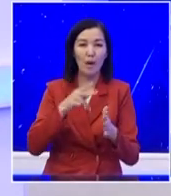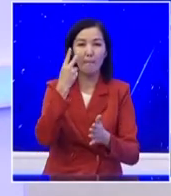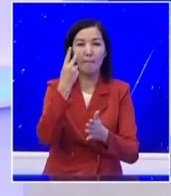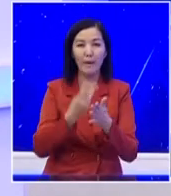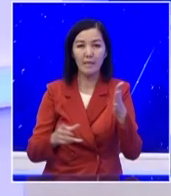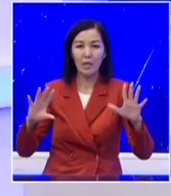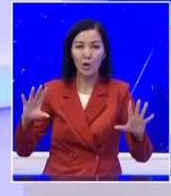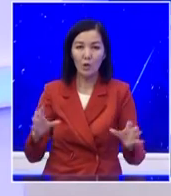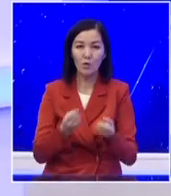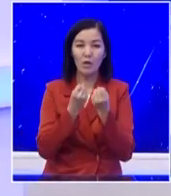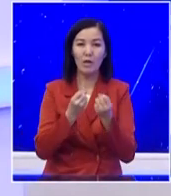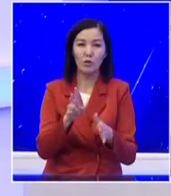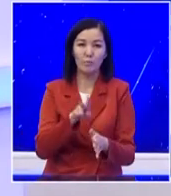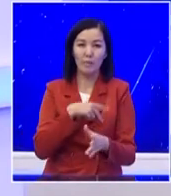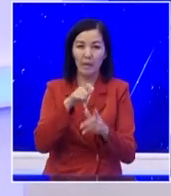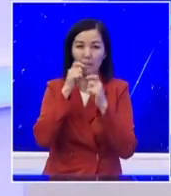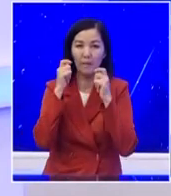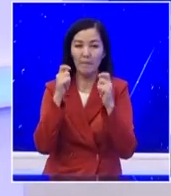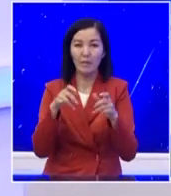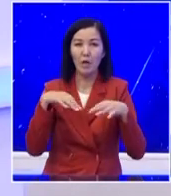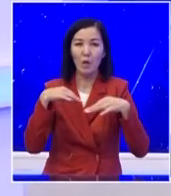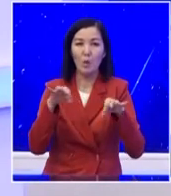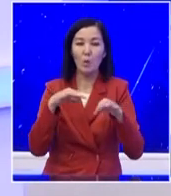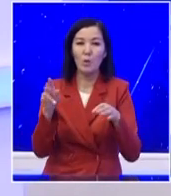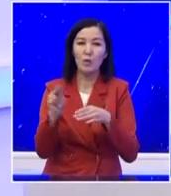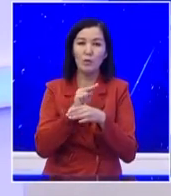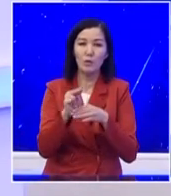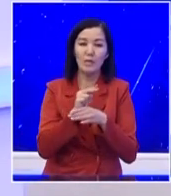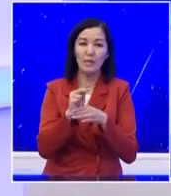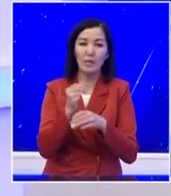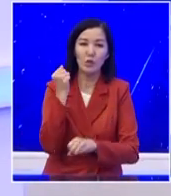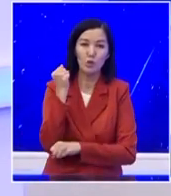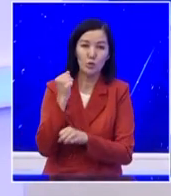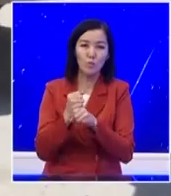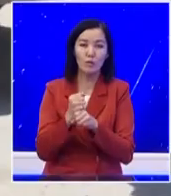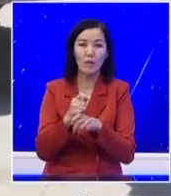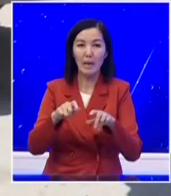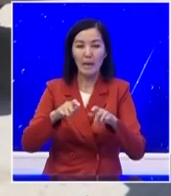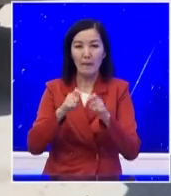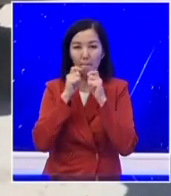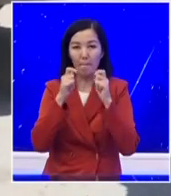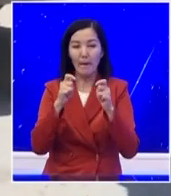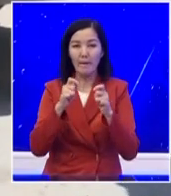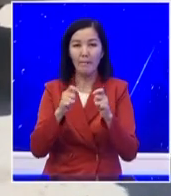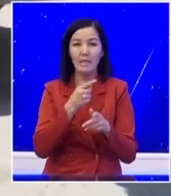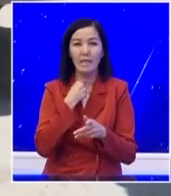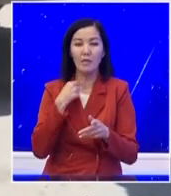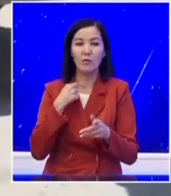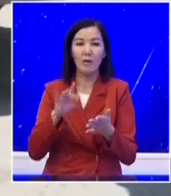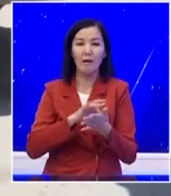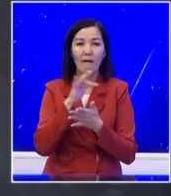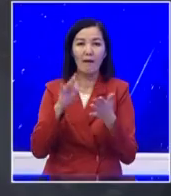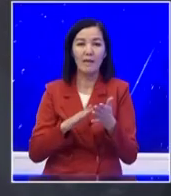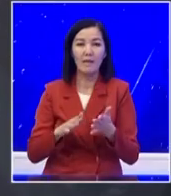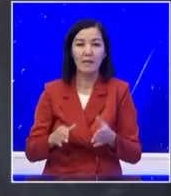марапатталды. Ол қаладағы көлік жөндейтін шеберхананың бірінде жұмысшы. Батылы жігітке марапатын Талдықорған қалалық төтенше жағдайлар